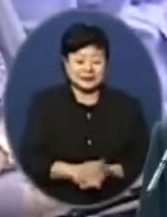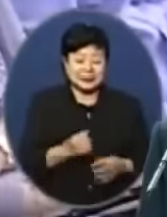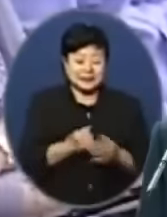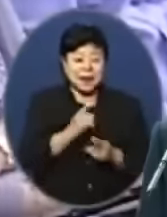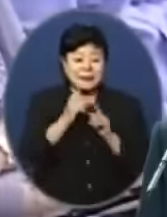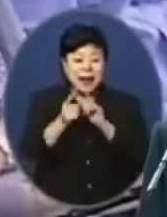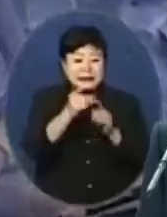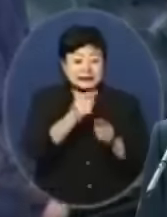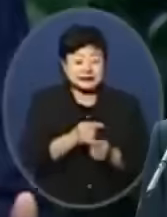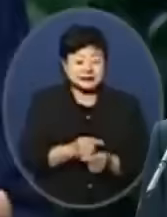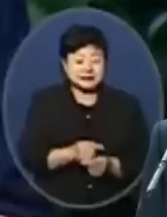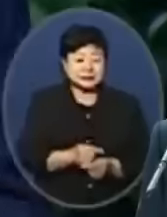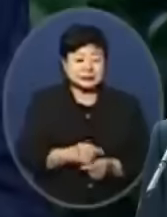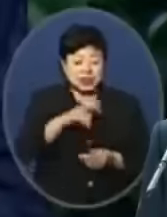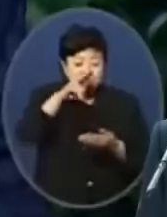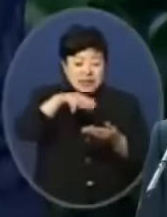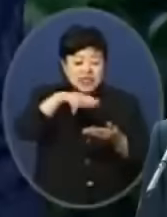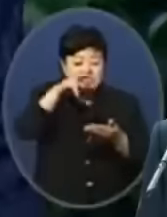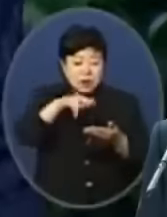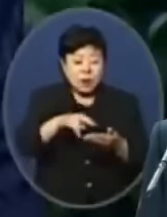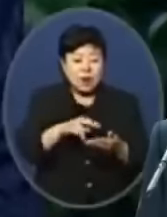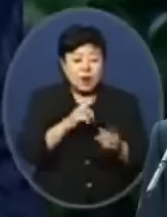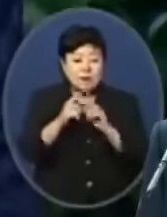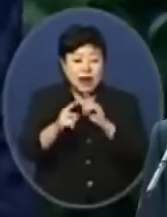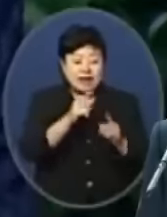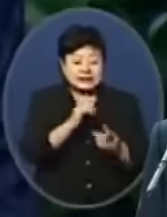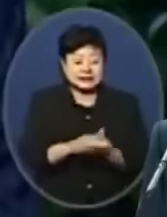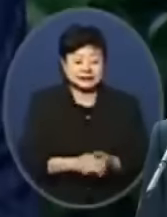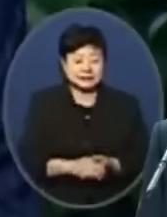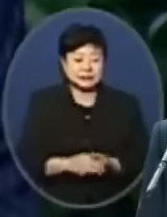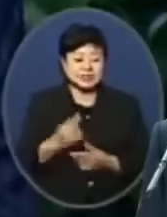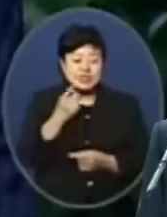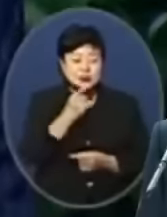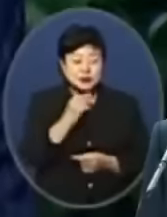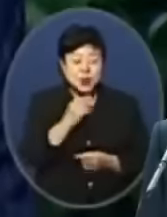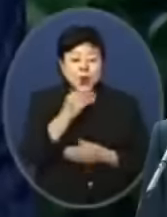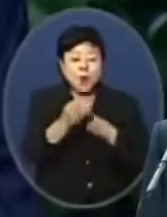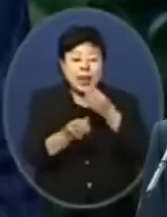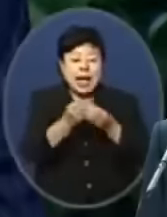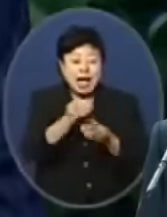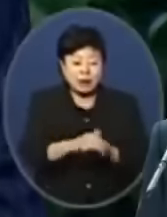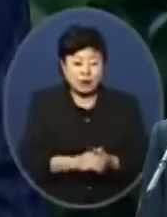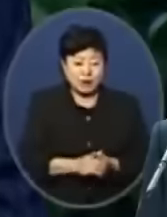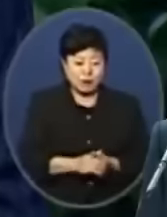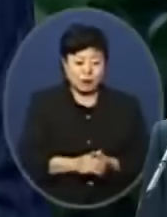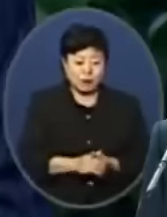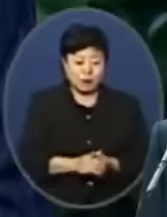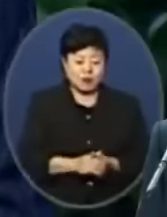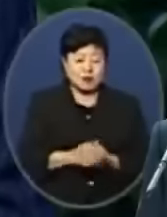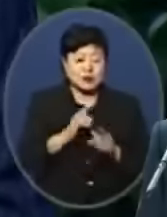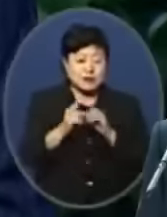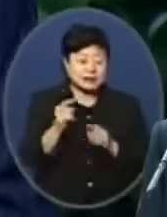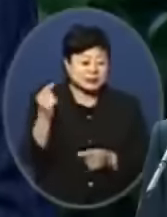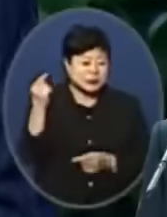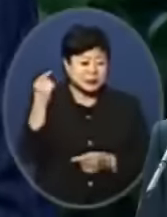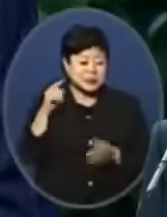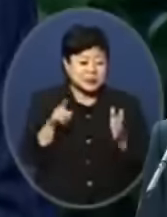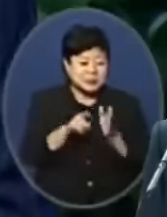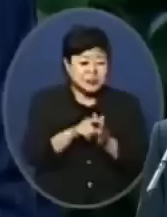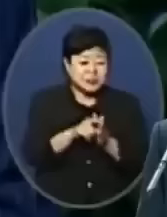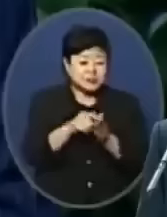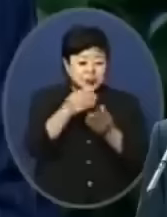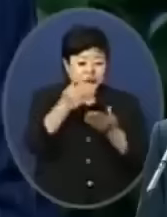그러므로 말씀을 여러분 자꾸 읽고 말씀을 입으로 고백하면 그것이 믿음을